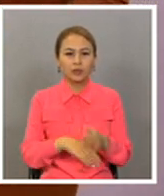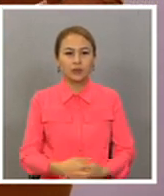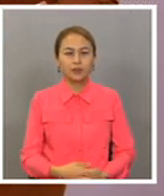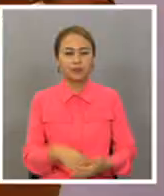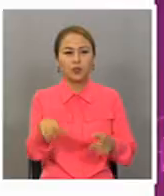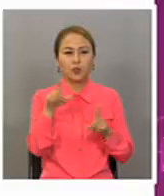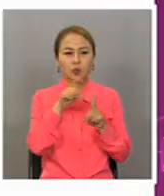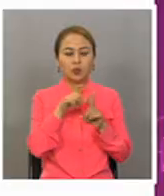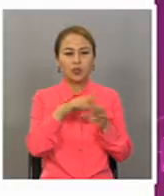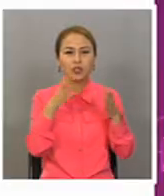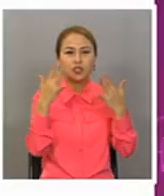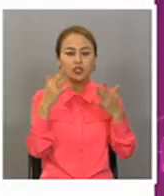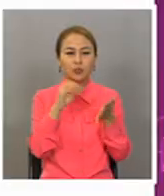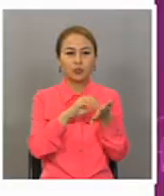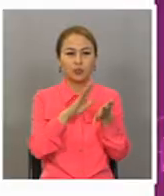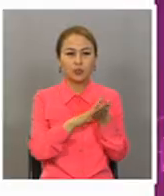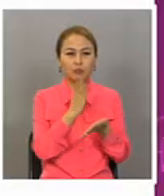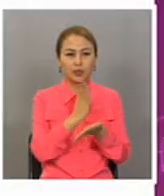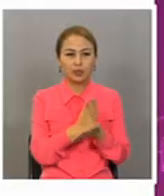Сөзде неше буын бар?